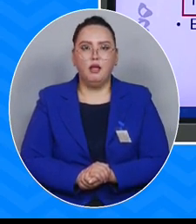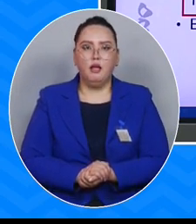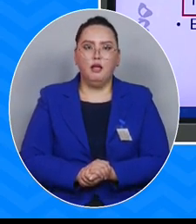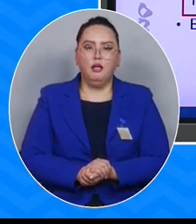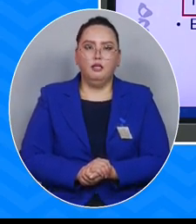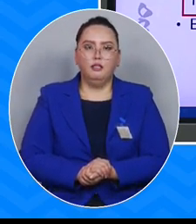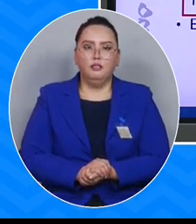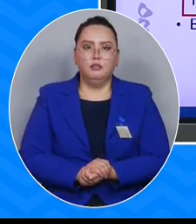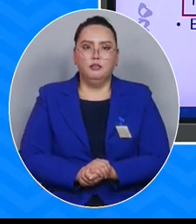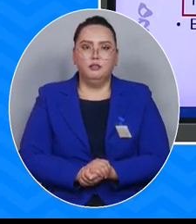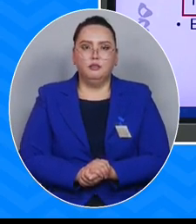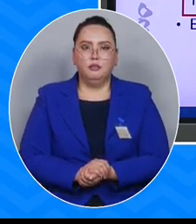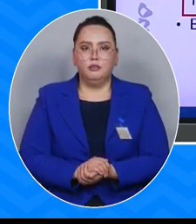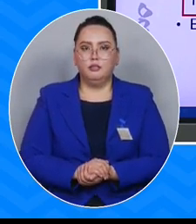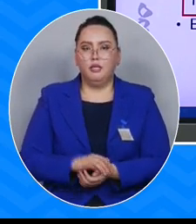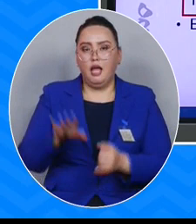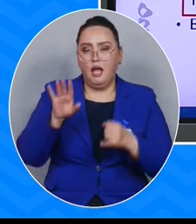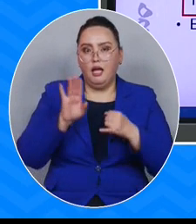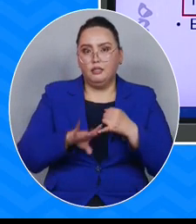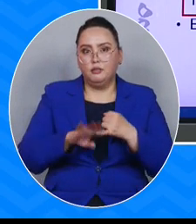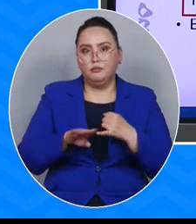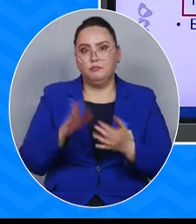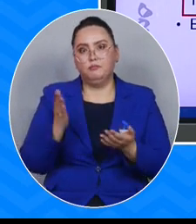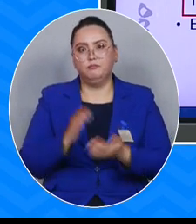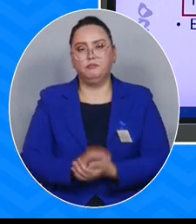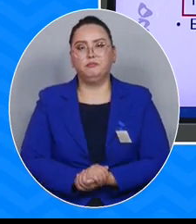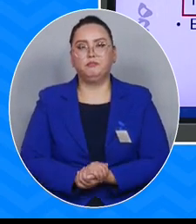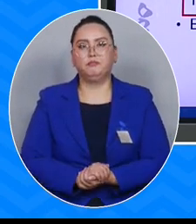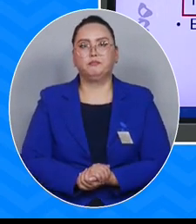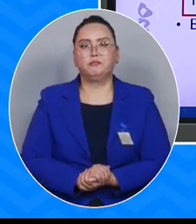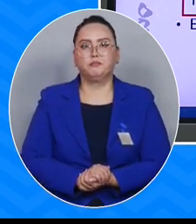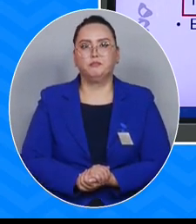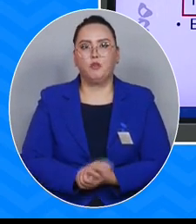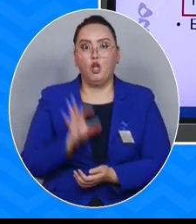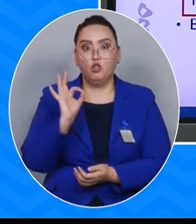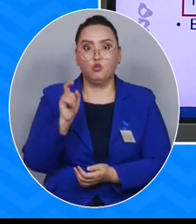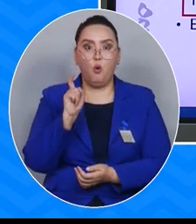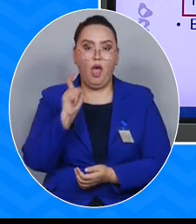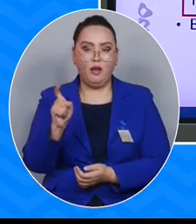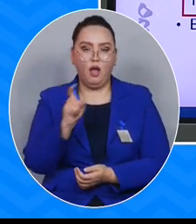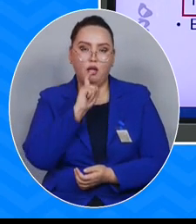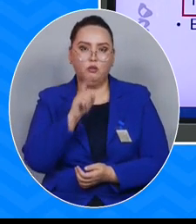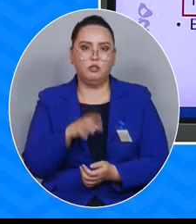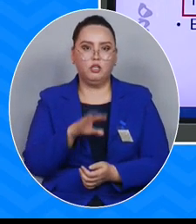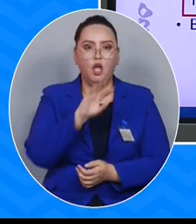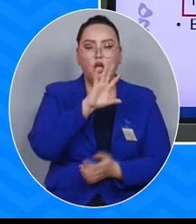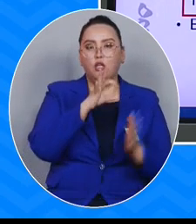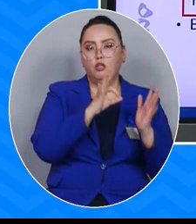харуултөө байсан ямар харуултөөн дээр андурсныг үүддээр а харчхай. Заадхэйв харуултөөг ол нөйлөөрийн ээсэн хэсэн бол.